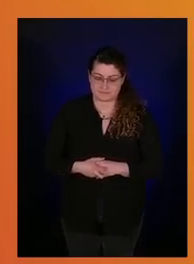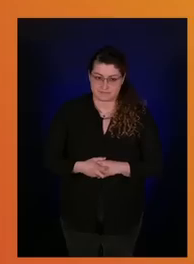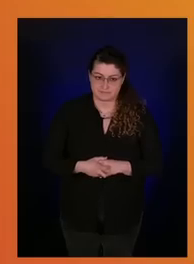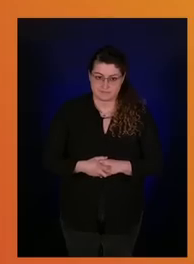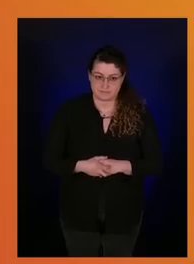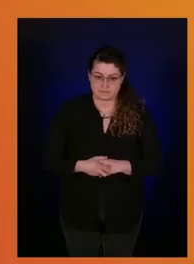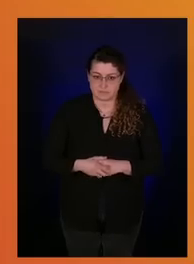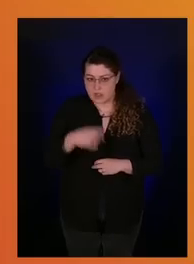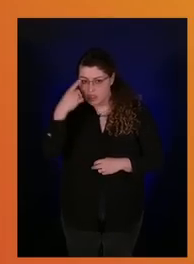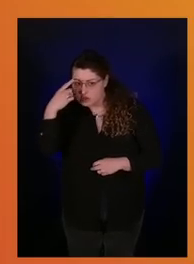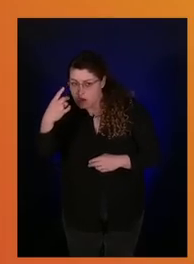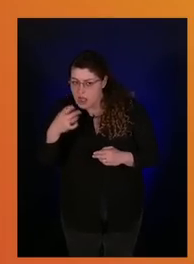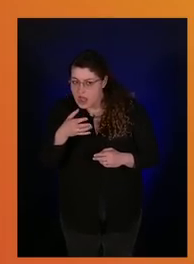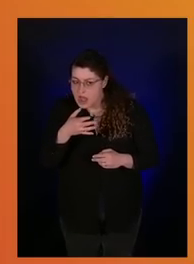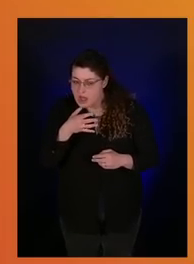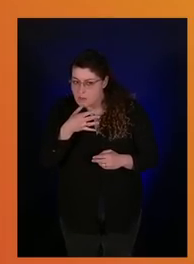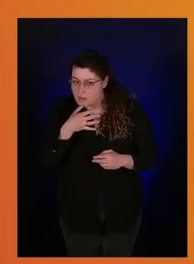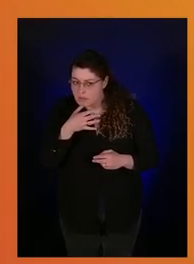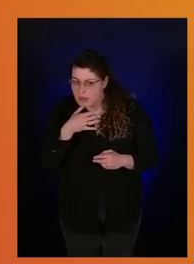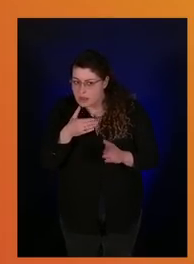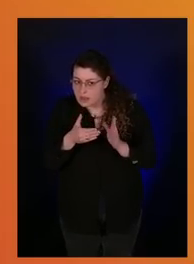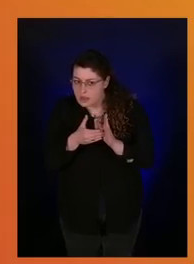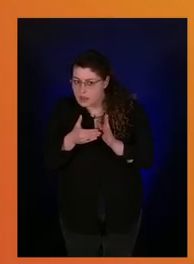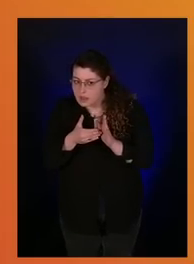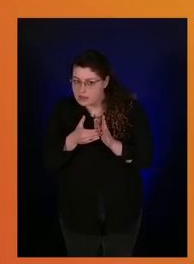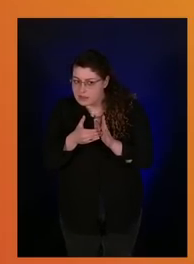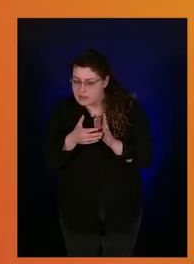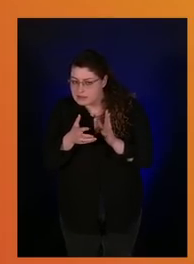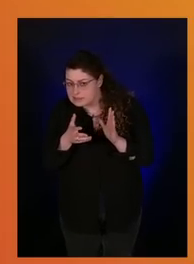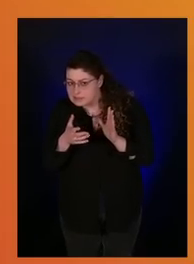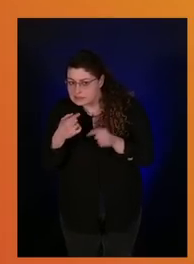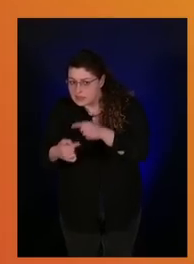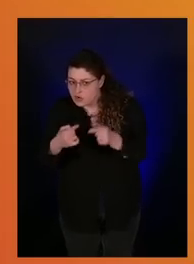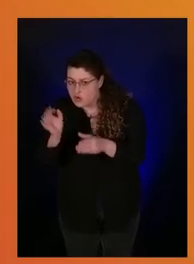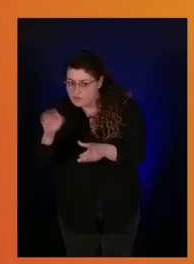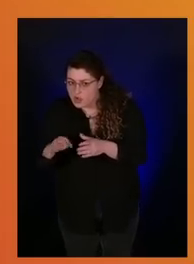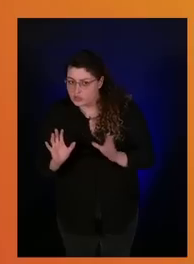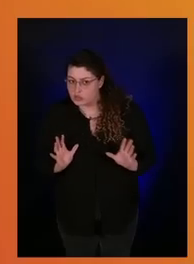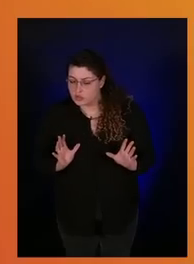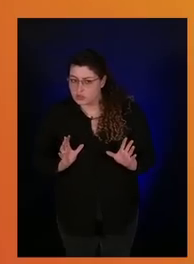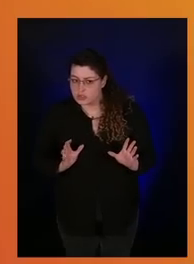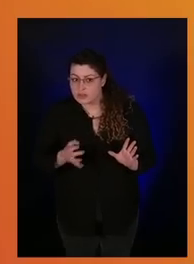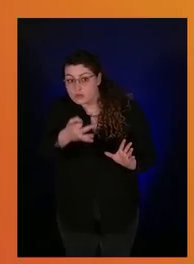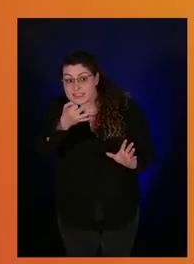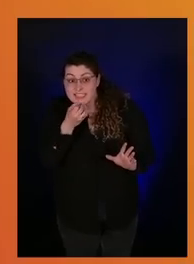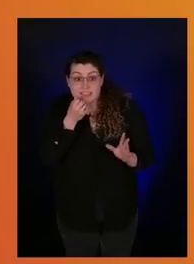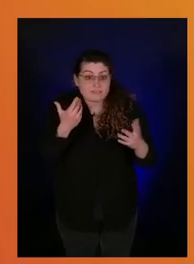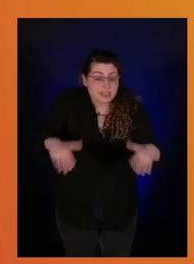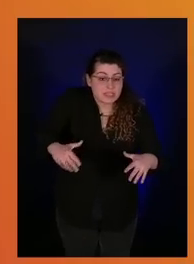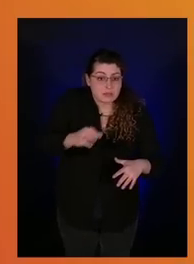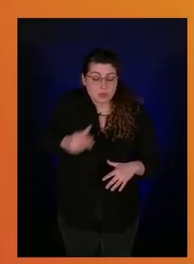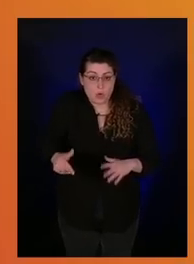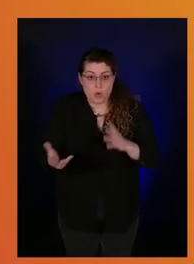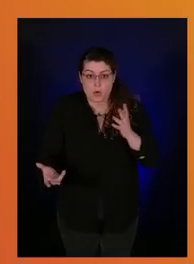J'imagine qu'on ne peut toujours pas clôturer les votes. Vous me faites signe si c'est fini, si c'est bon pour vous.